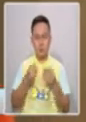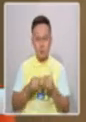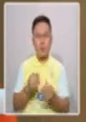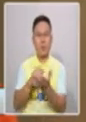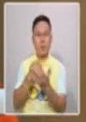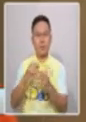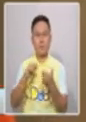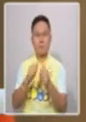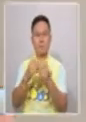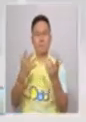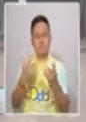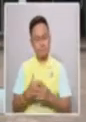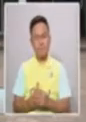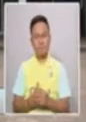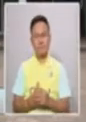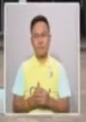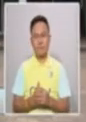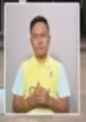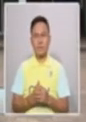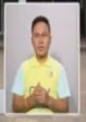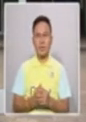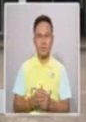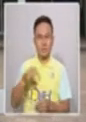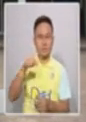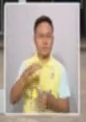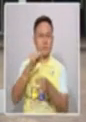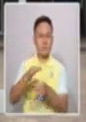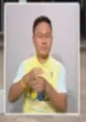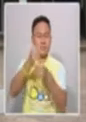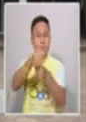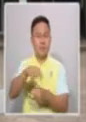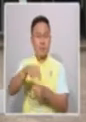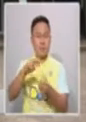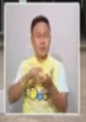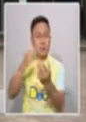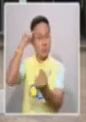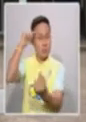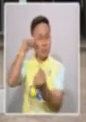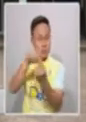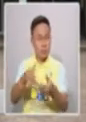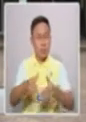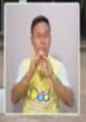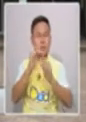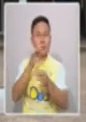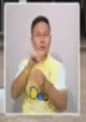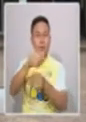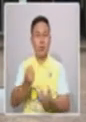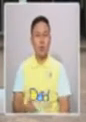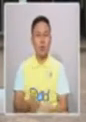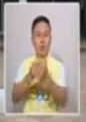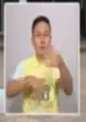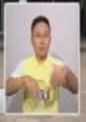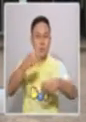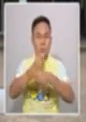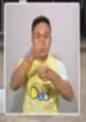้สบายสบาย ธกส.นะฮะเป็นธนาคารที่มีเจตนาเจตจำนงในการช่วยเหลือชาวบ้านเกษตร